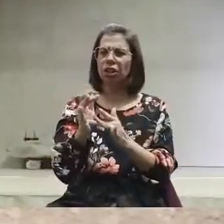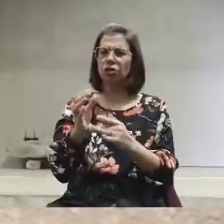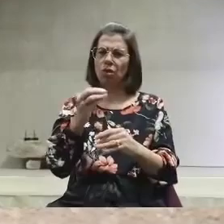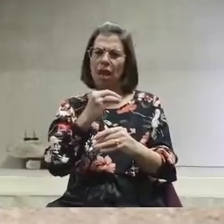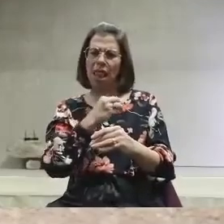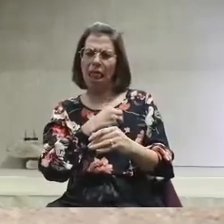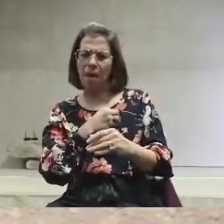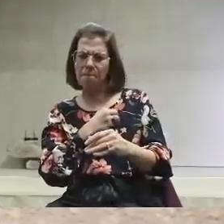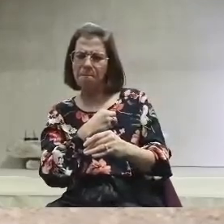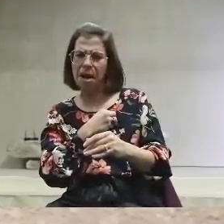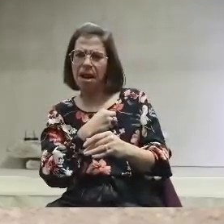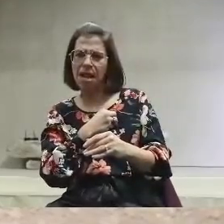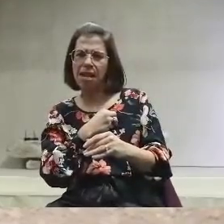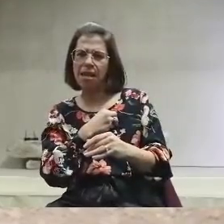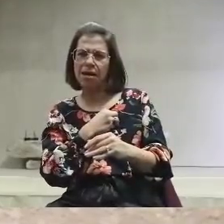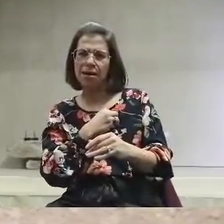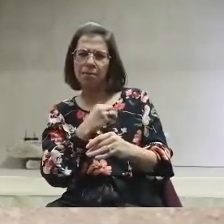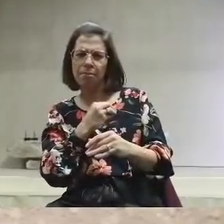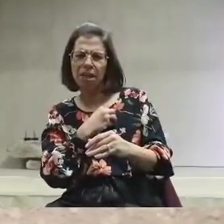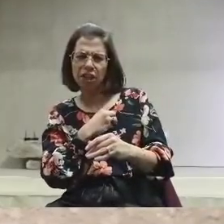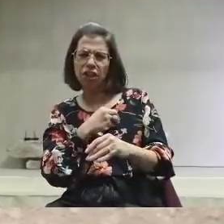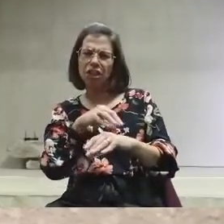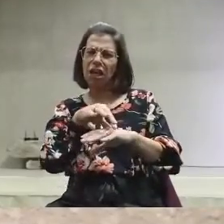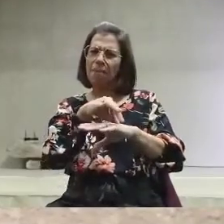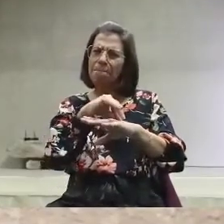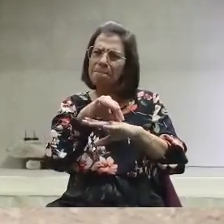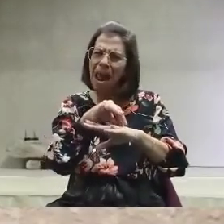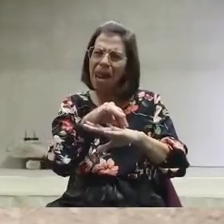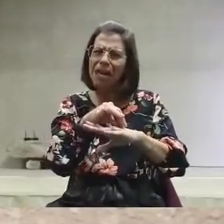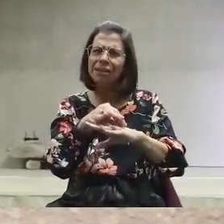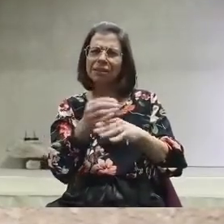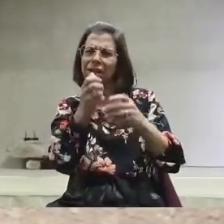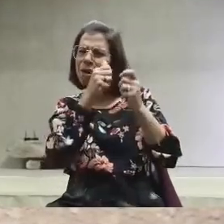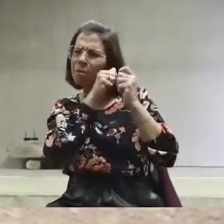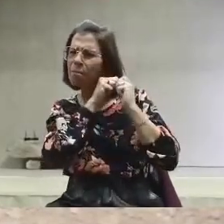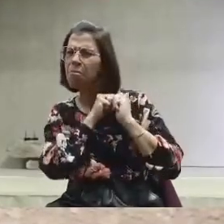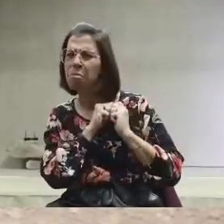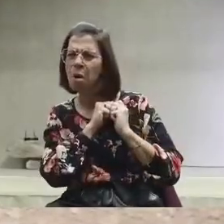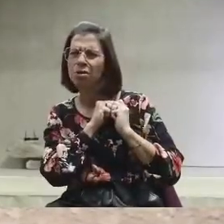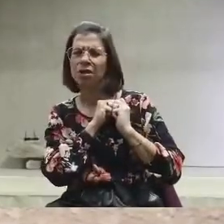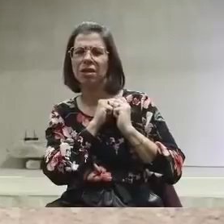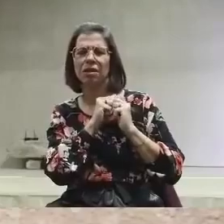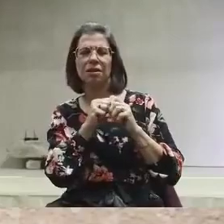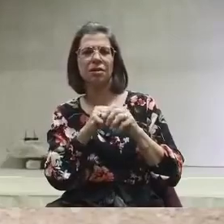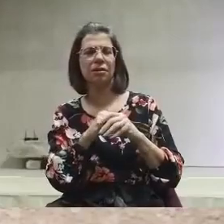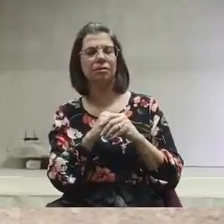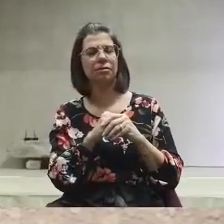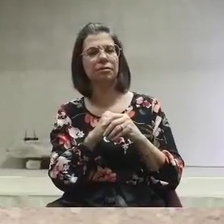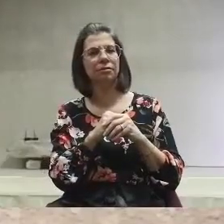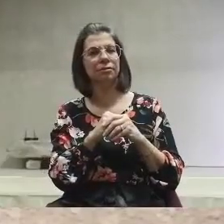péché a introduit dans l'humanité. Oh, si tu crois,